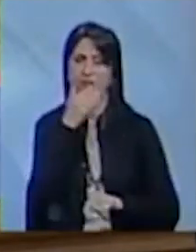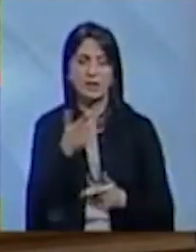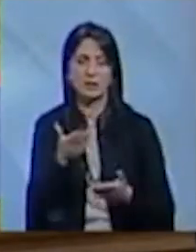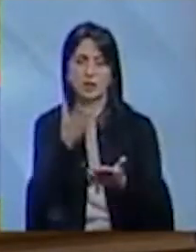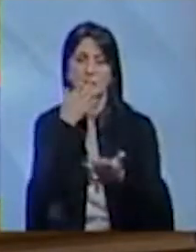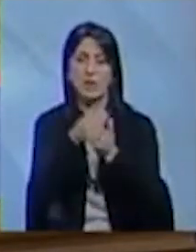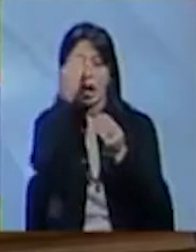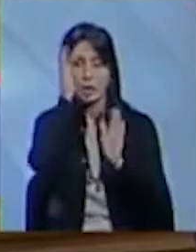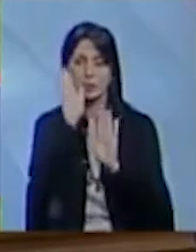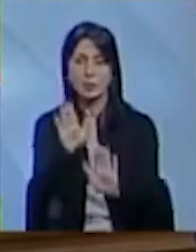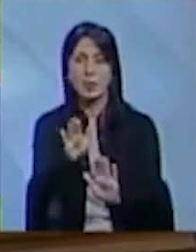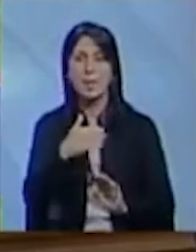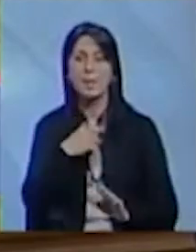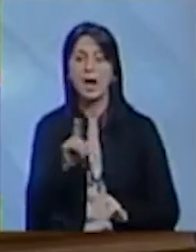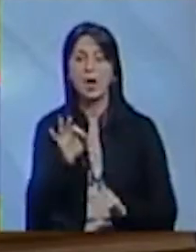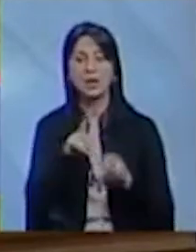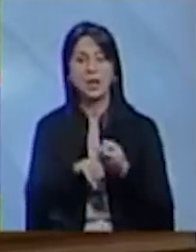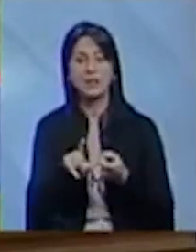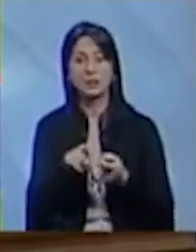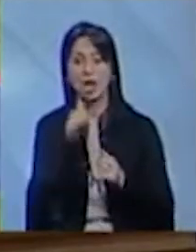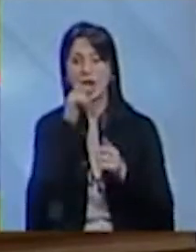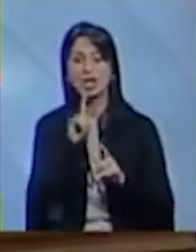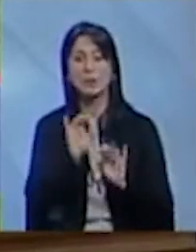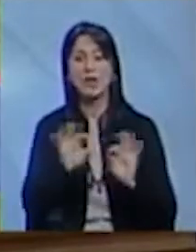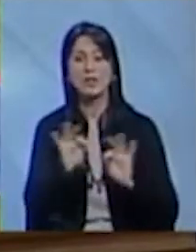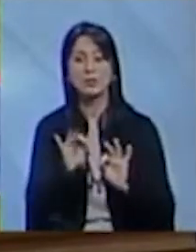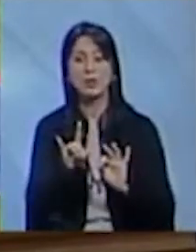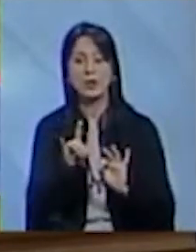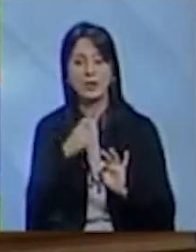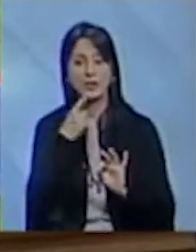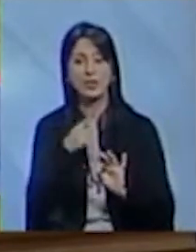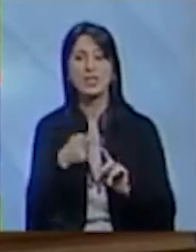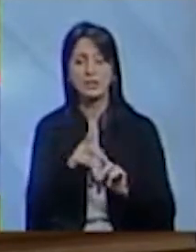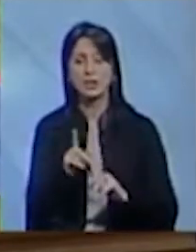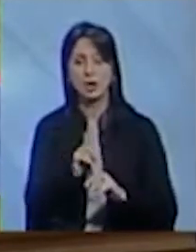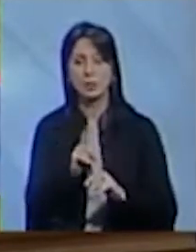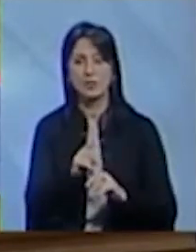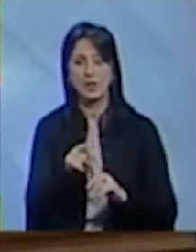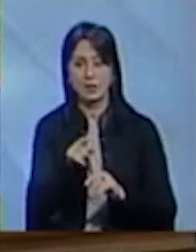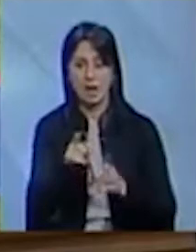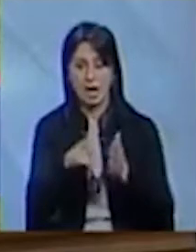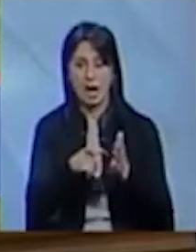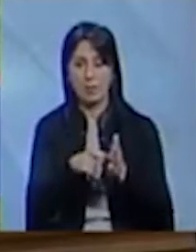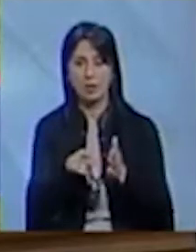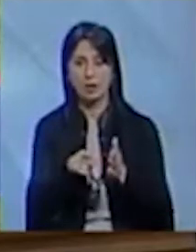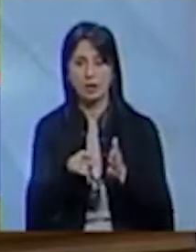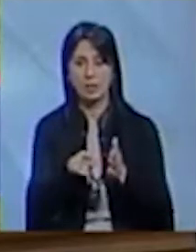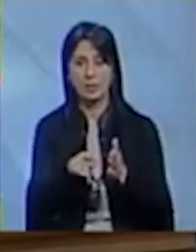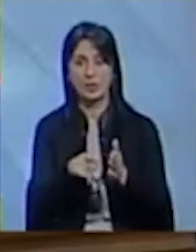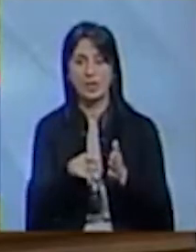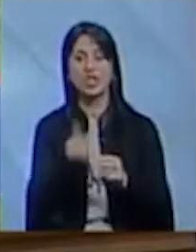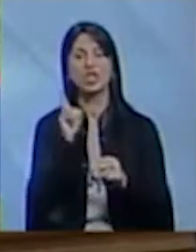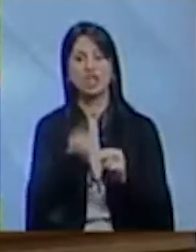ვერავინ მიგითითებთ, თუმცა მე რას ამასთან დაკავშირებით რაც შემიძლია განმარტო ის, რომ წარმოებული გამოძიება